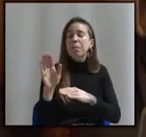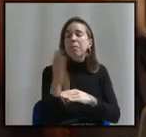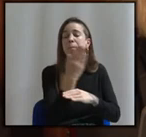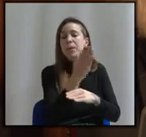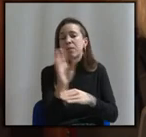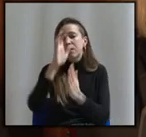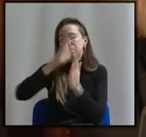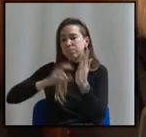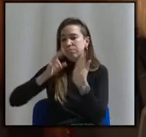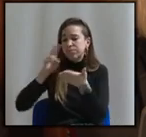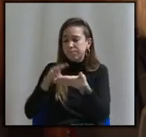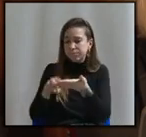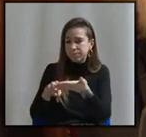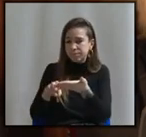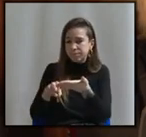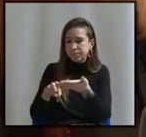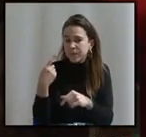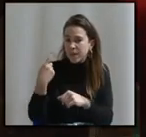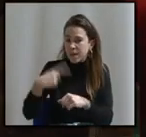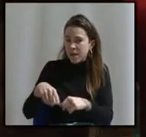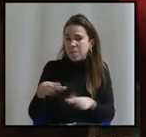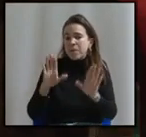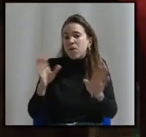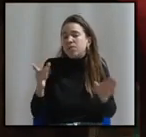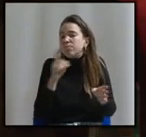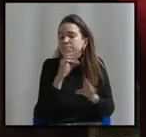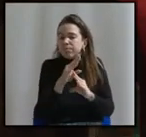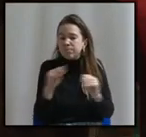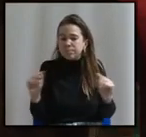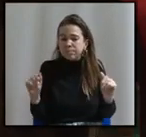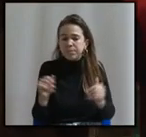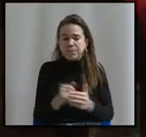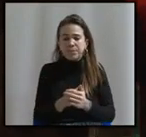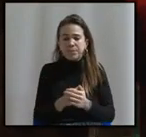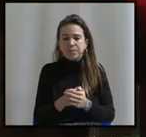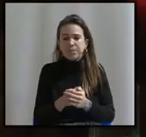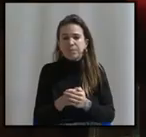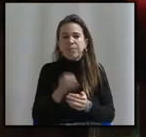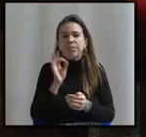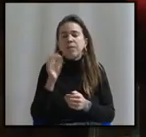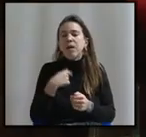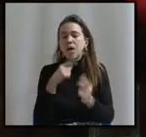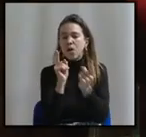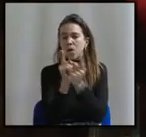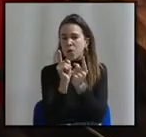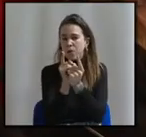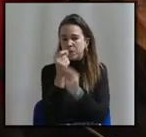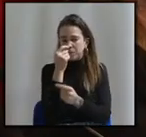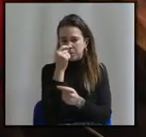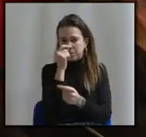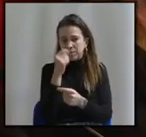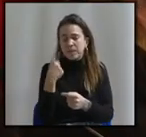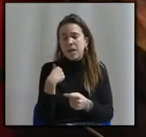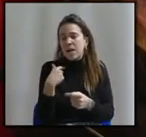llegit és conjunt. Senyor Anglada, endavant. Sí, gràcies, seré breu, perquè jo crec que ja ha quedat